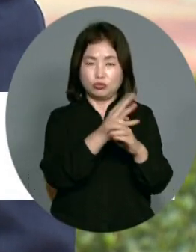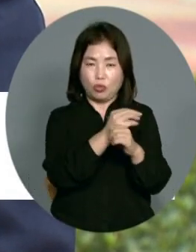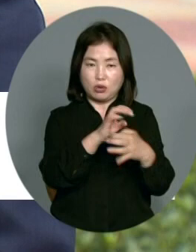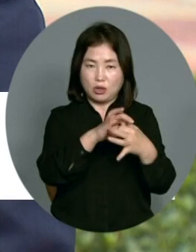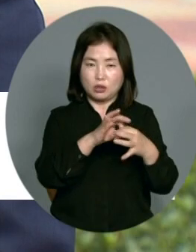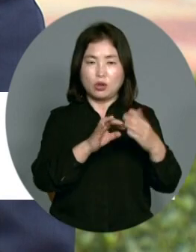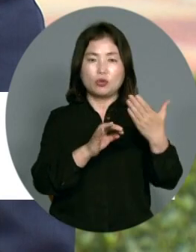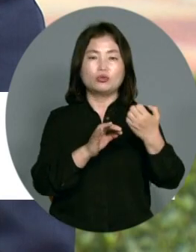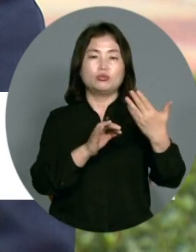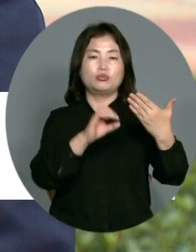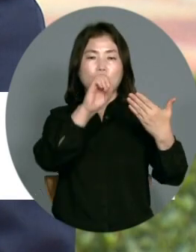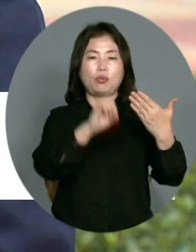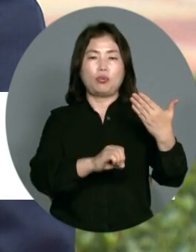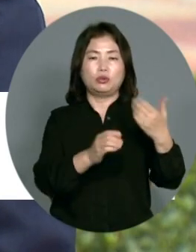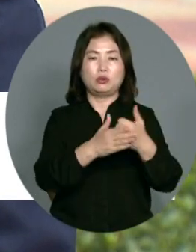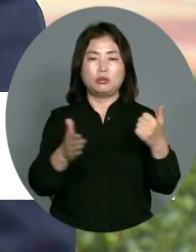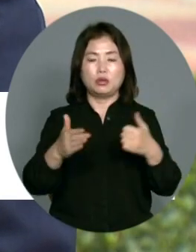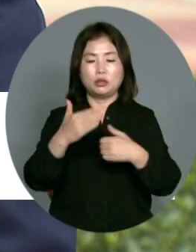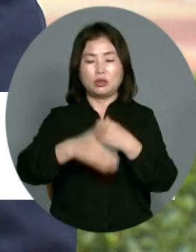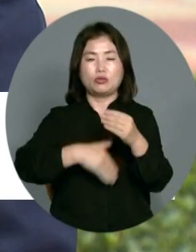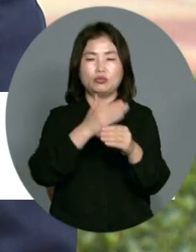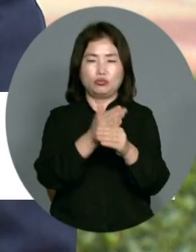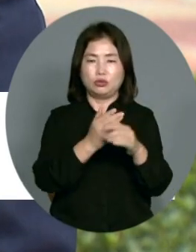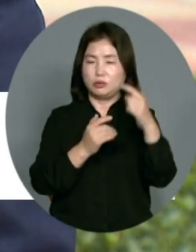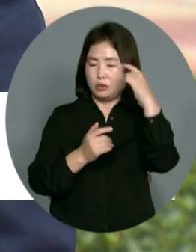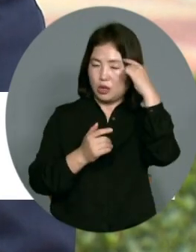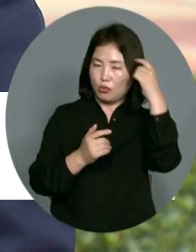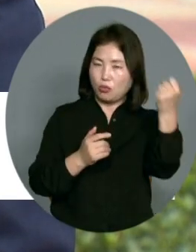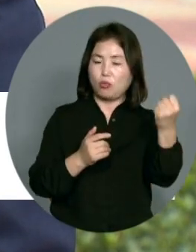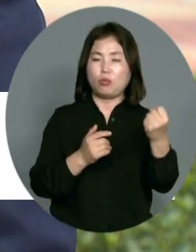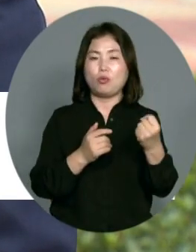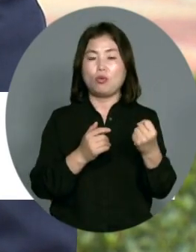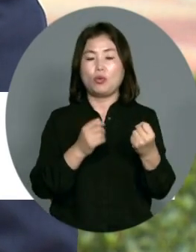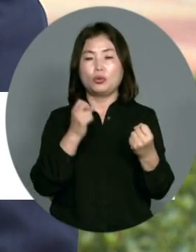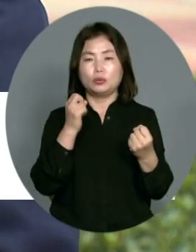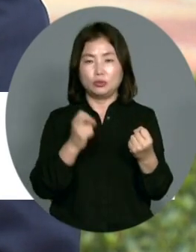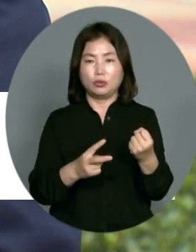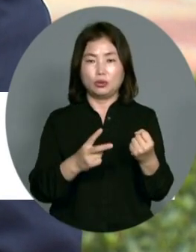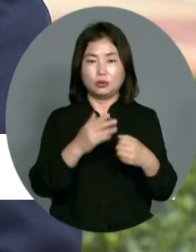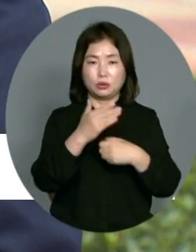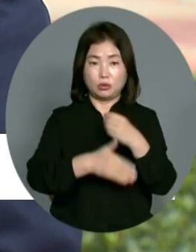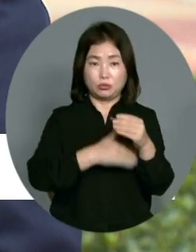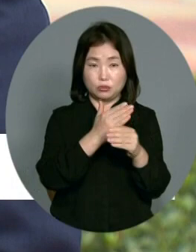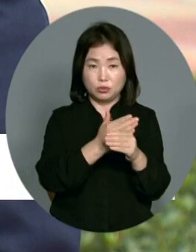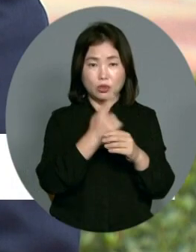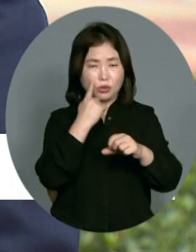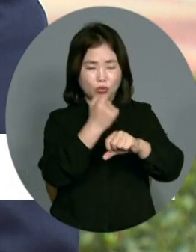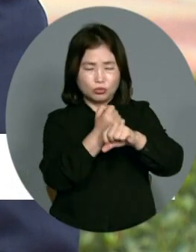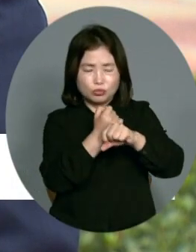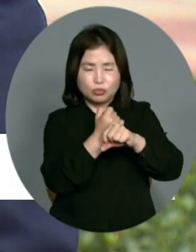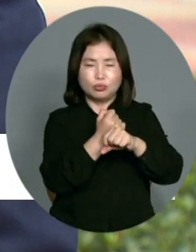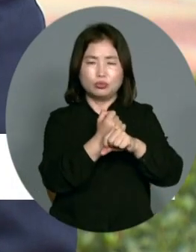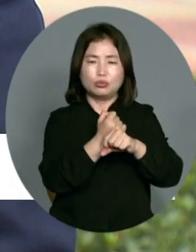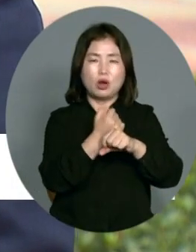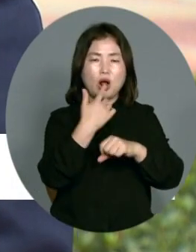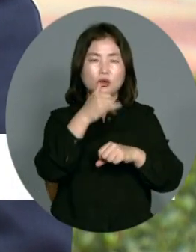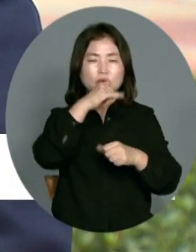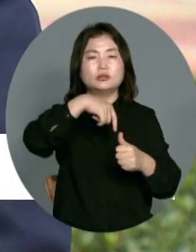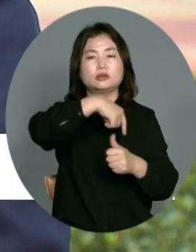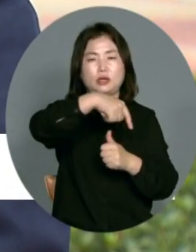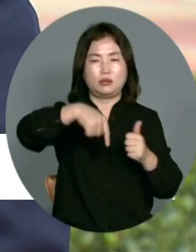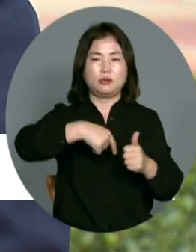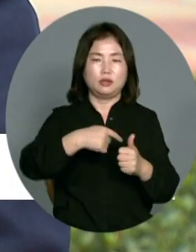적을 두고 있다보니까 아마 배구 중심이었던 사고를 갖는 다든지 대우 중심이었던 연구를 할 수 밖에 없는